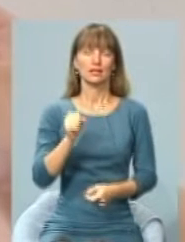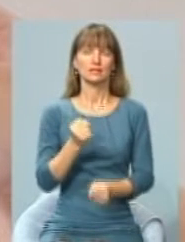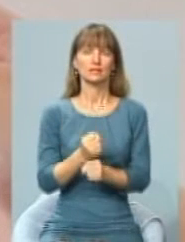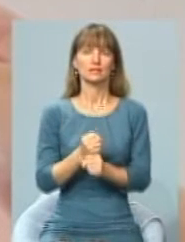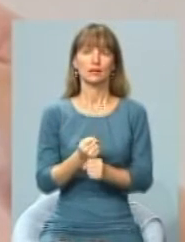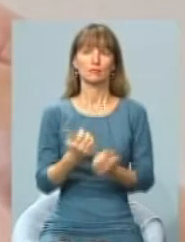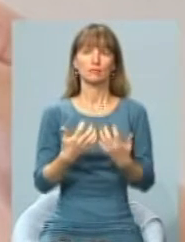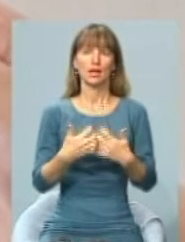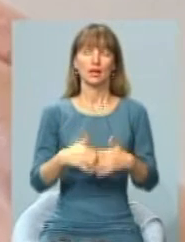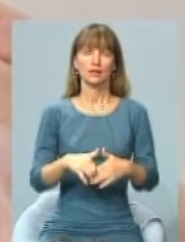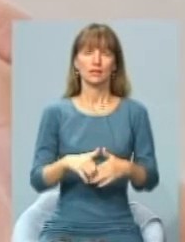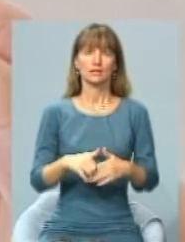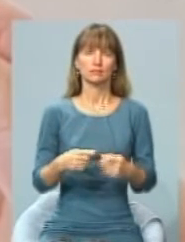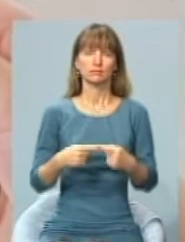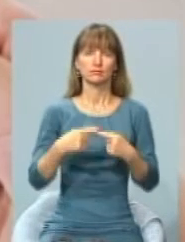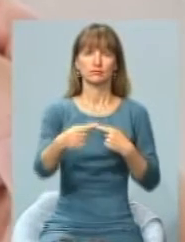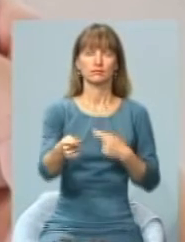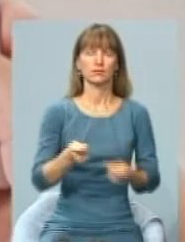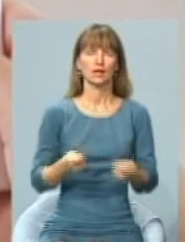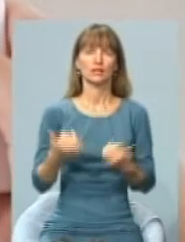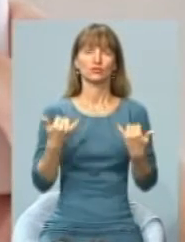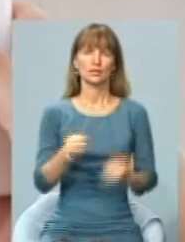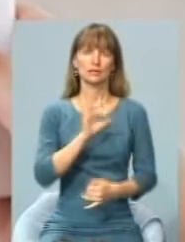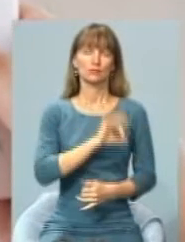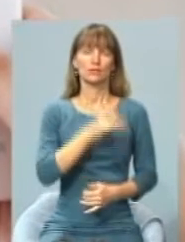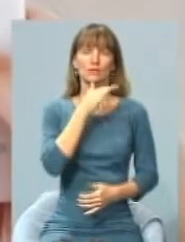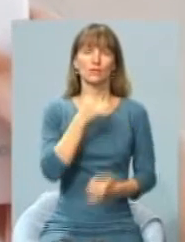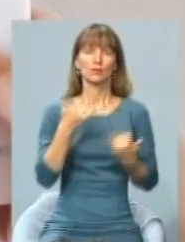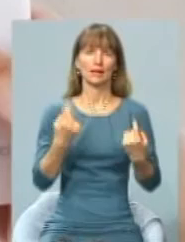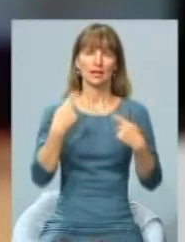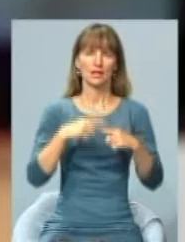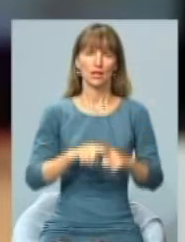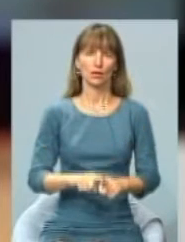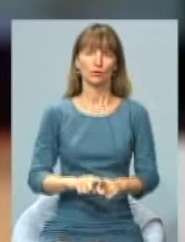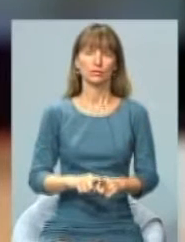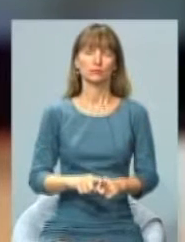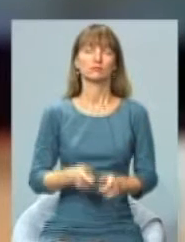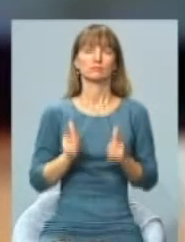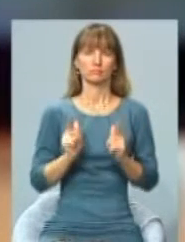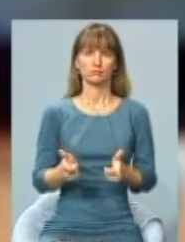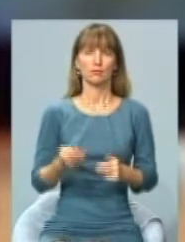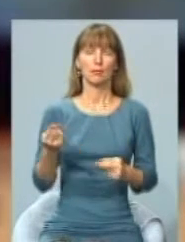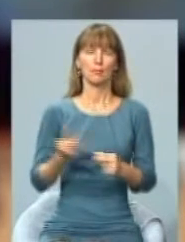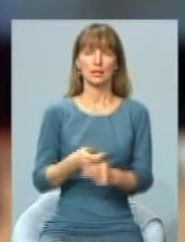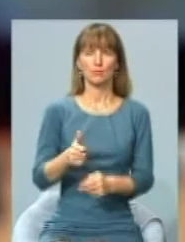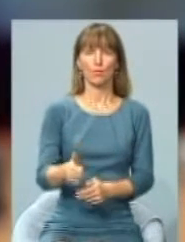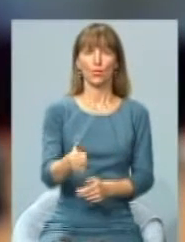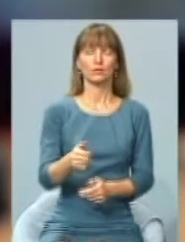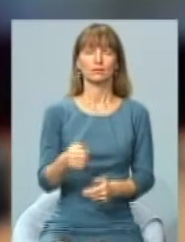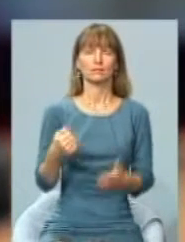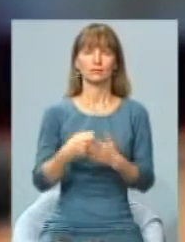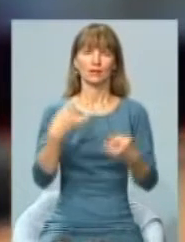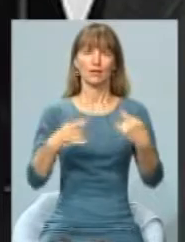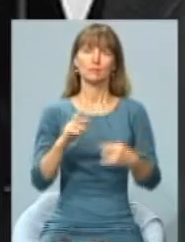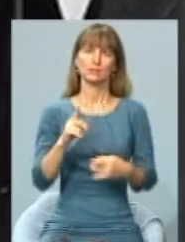механізми дистанційного керування, які зараз використовують у сучасних технологіях. Погодьтеся, без пульта до телевізора було б не